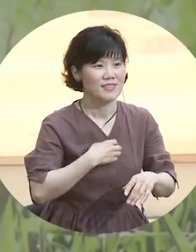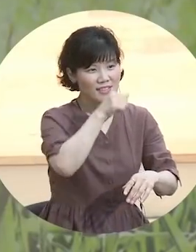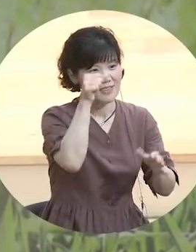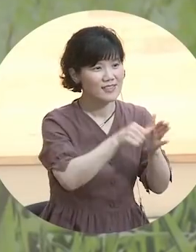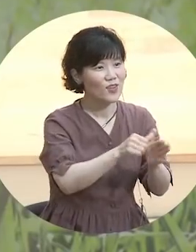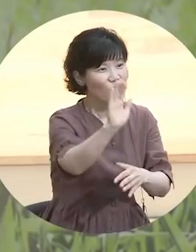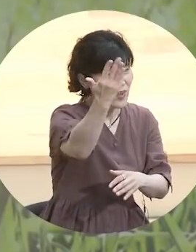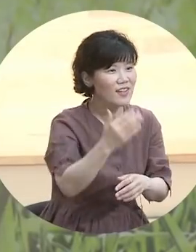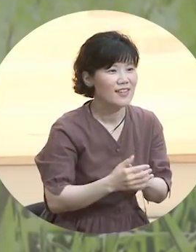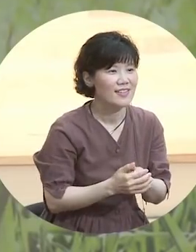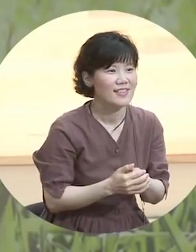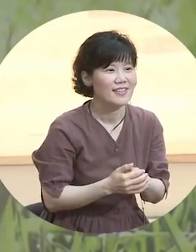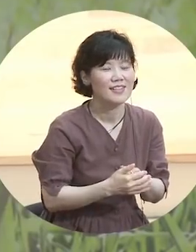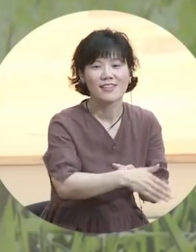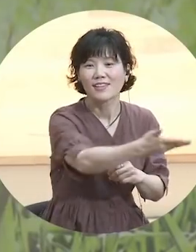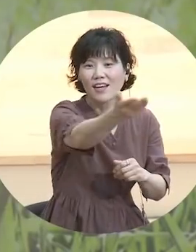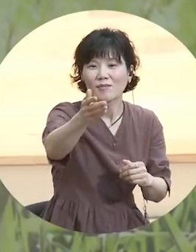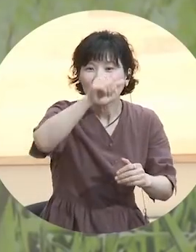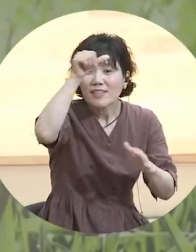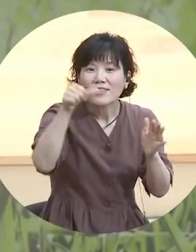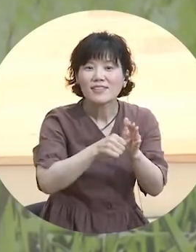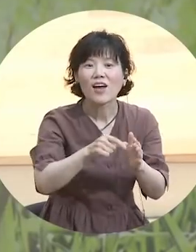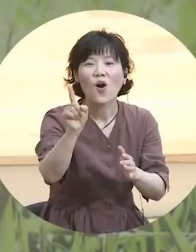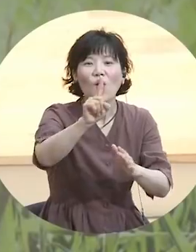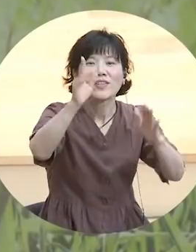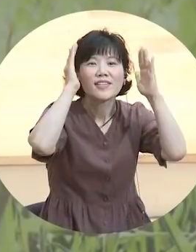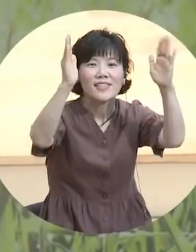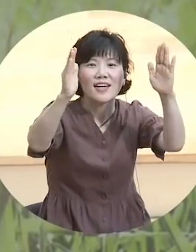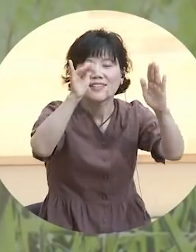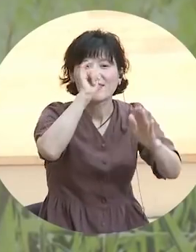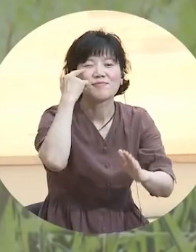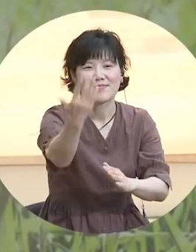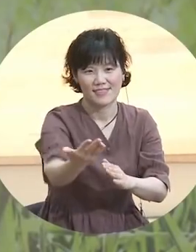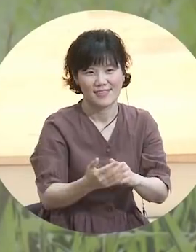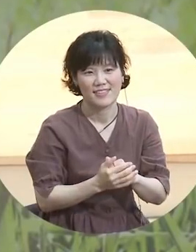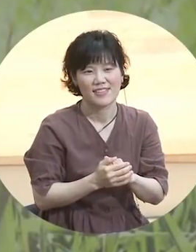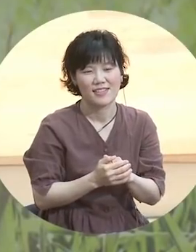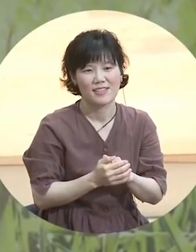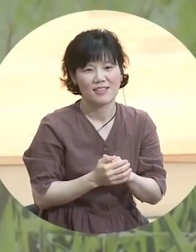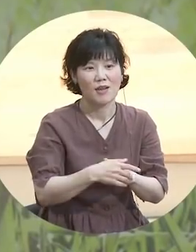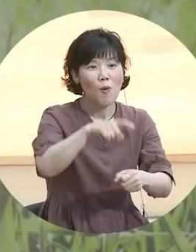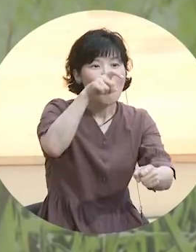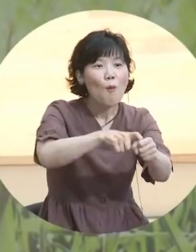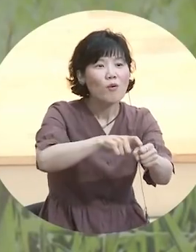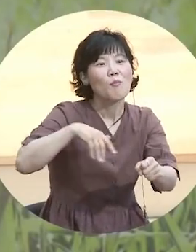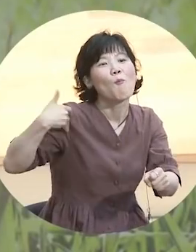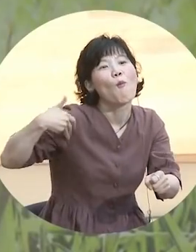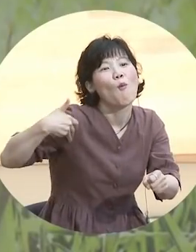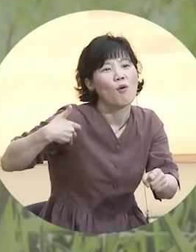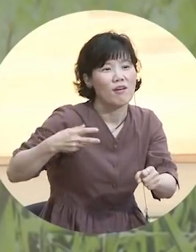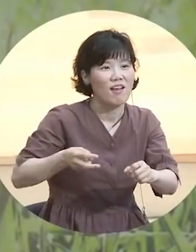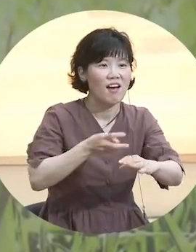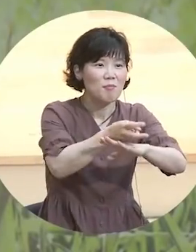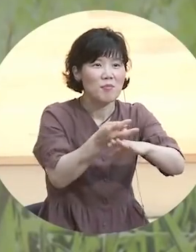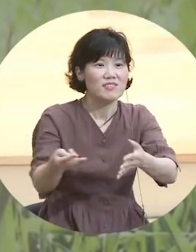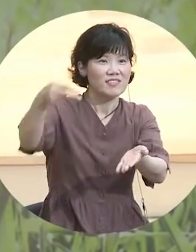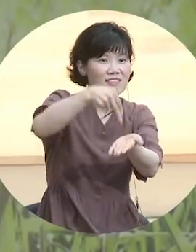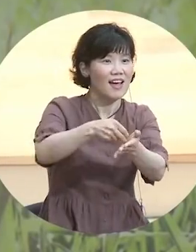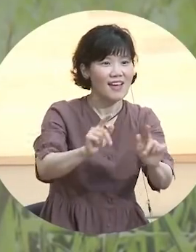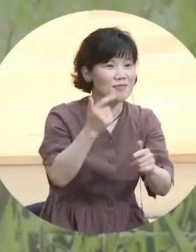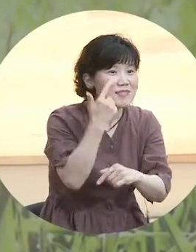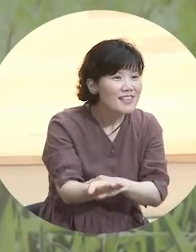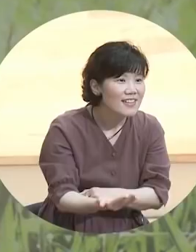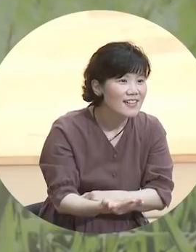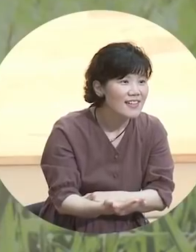아니겠어요? 여러분의 인생 지금 어디를 향하고 계시나요? 목적지도 모르고 버스를 덜렁 타고 있는 거